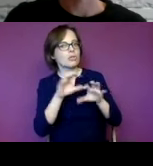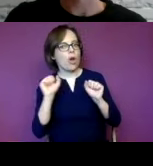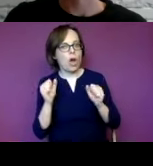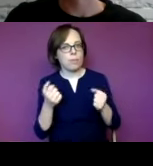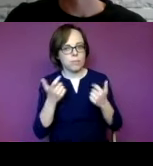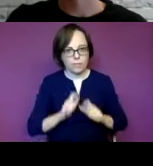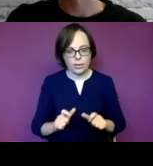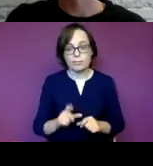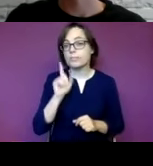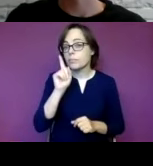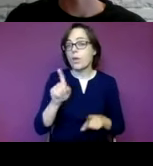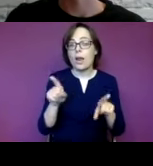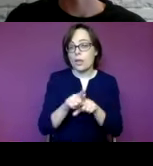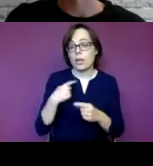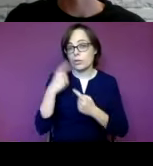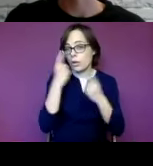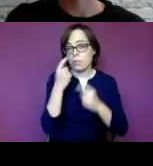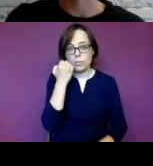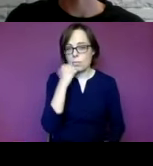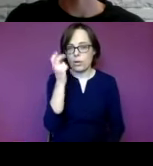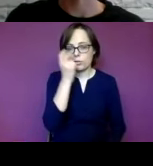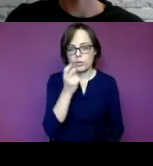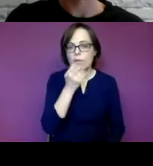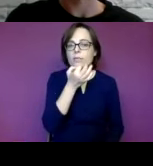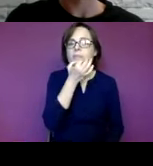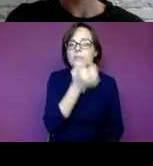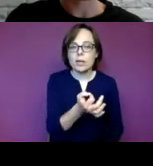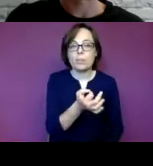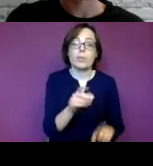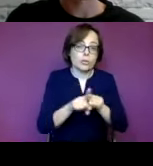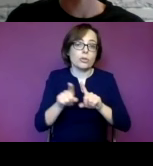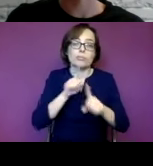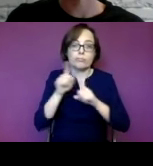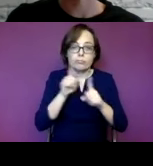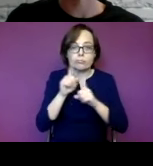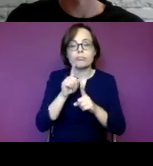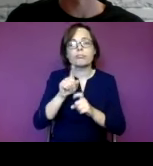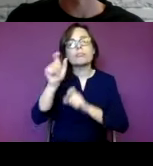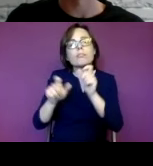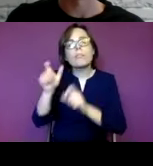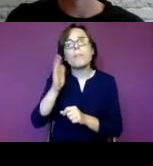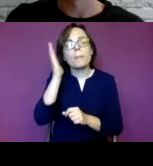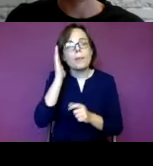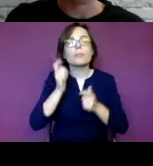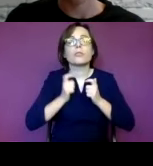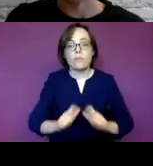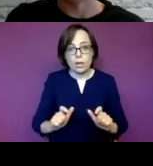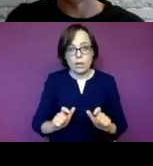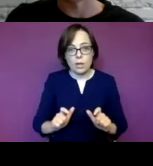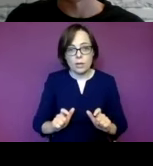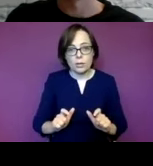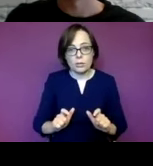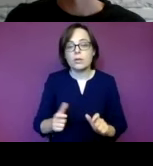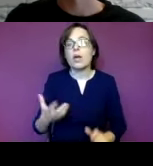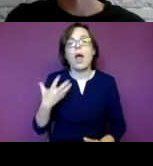myślę, że też bardzo ciekawe byłoby spytać i porozmawiać z mieszkańcami wsi wszelkiego